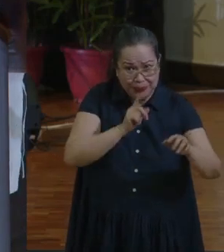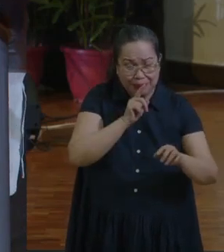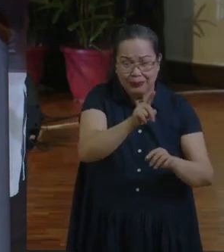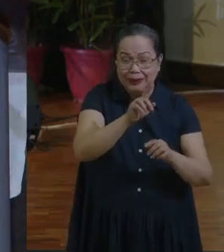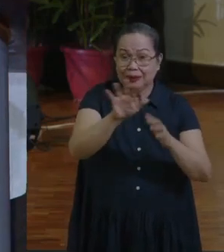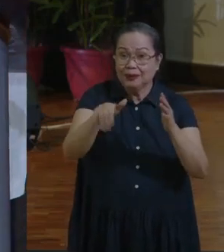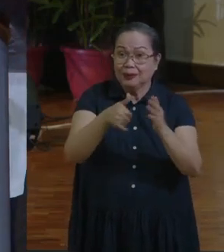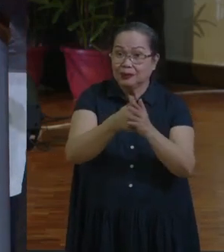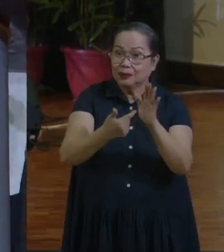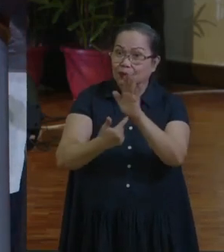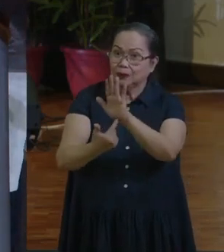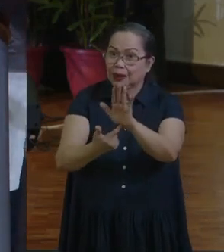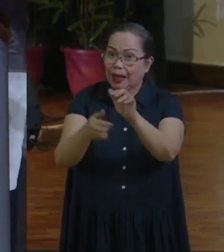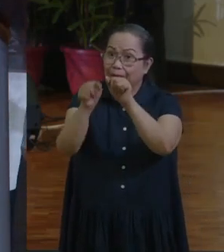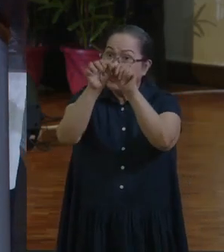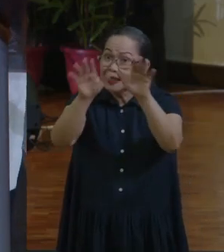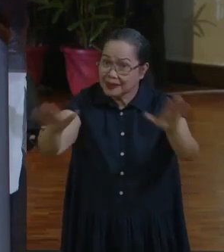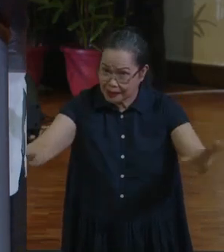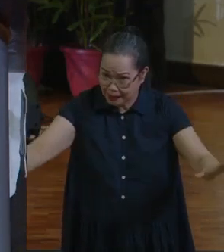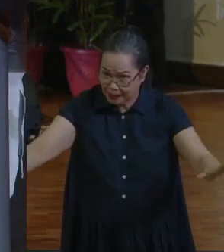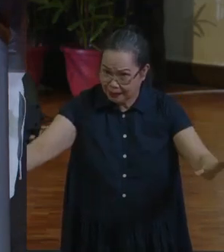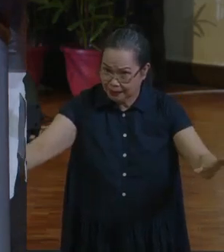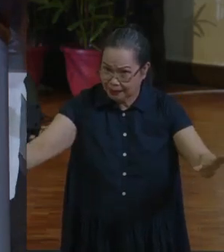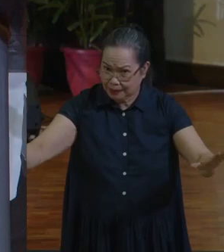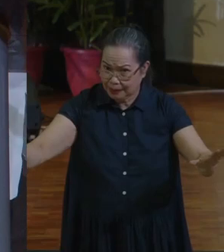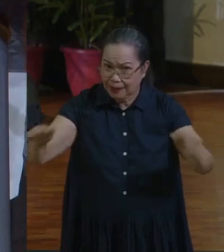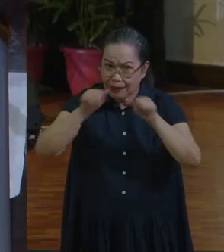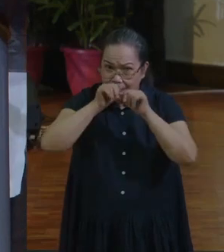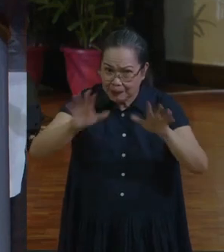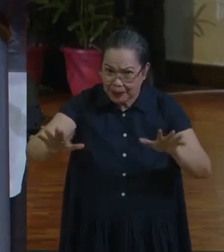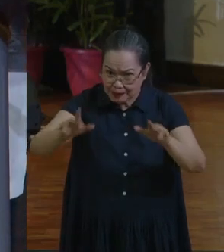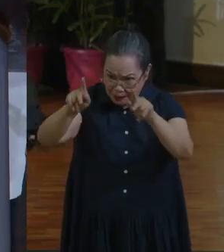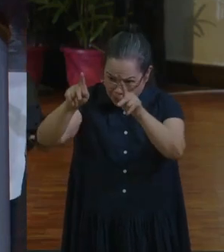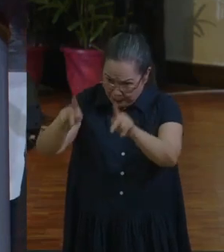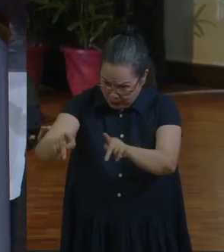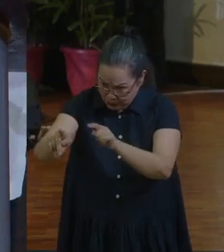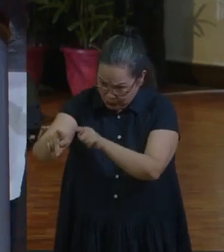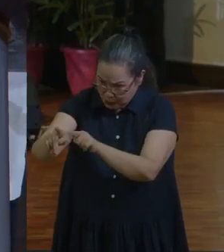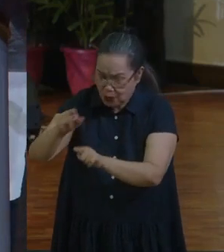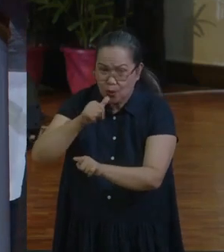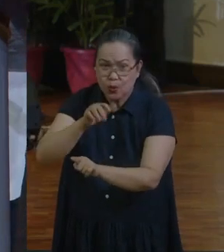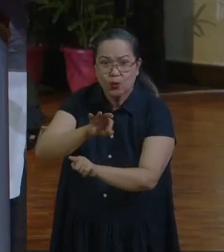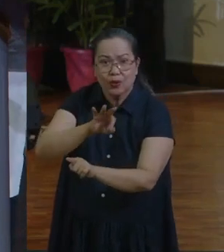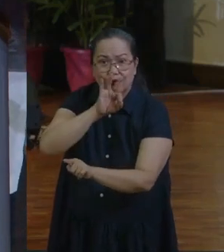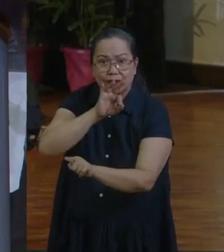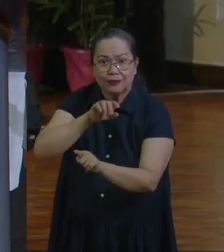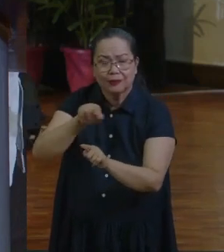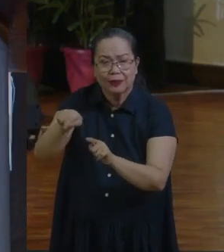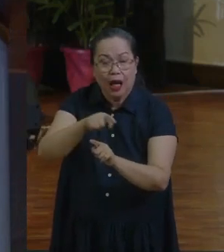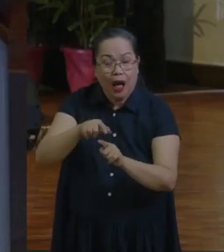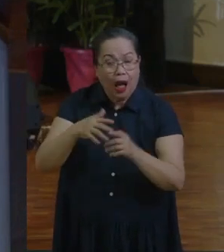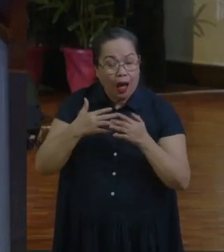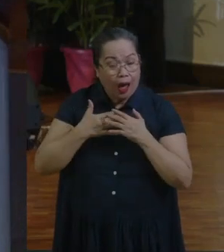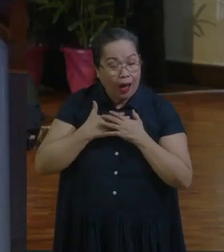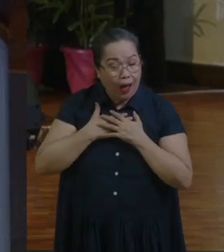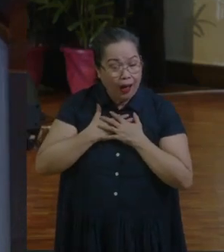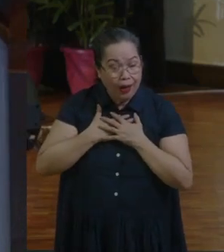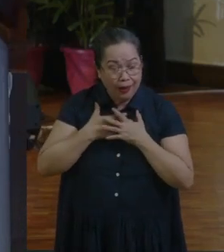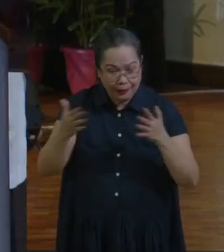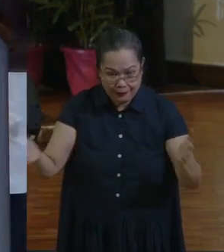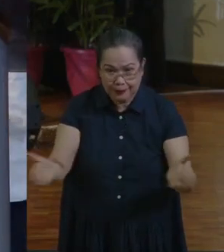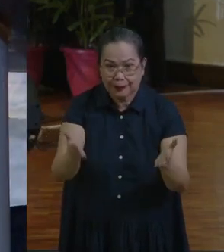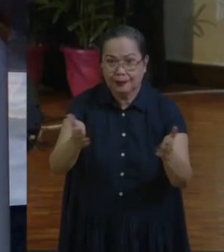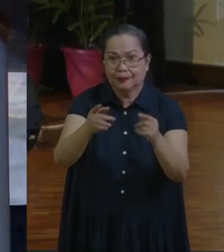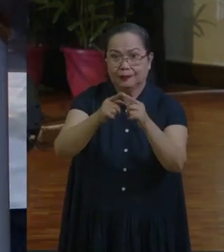So nagbigay siya ng pagpapala. Blessed is the one who is not offended by me. Isang encouragement para